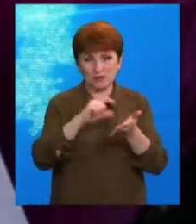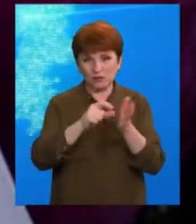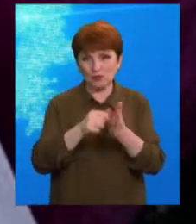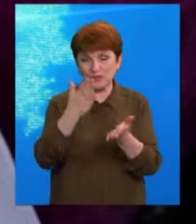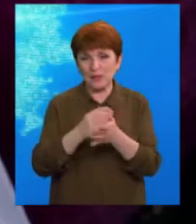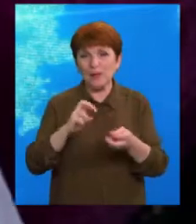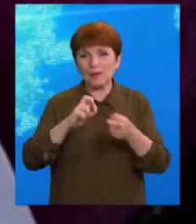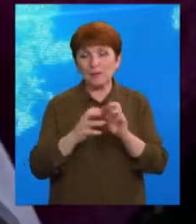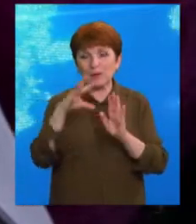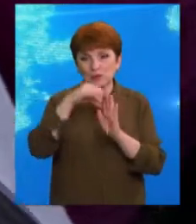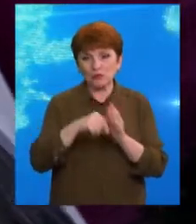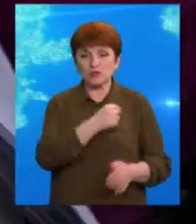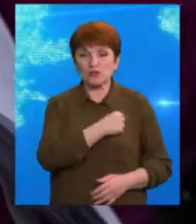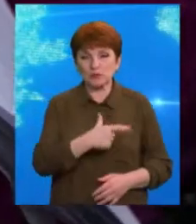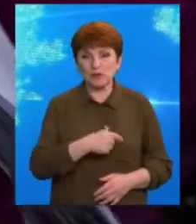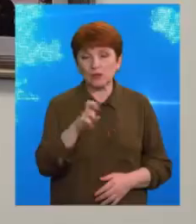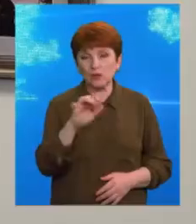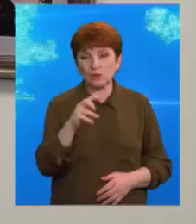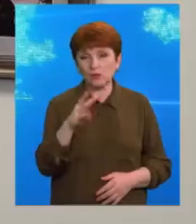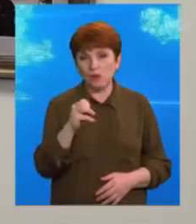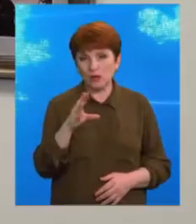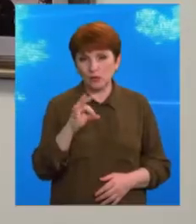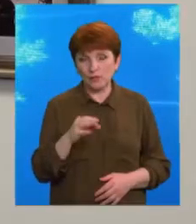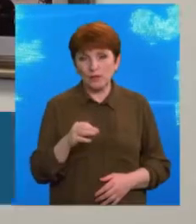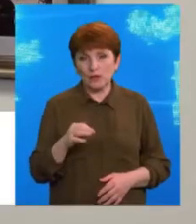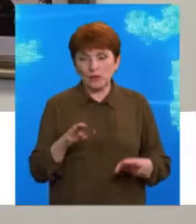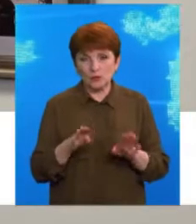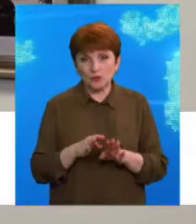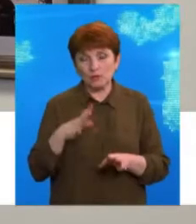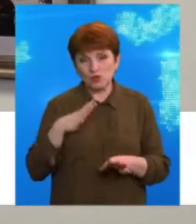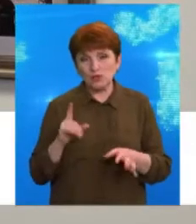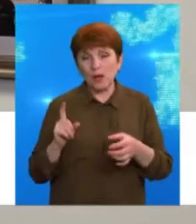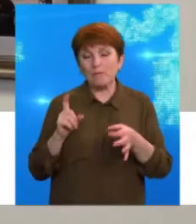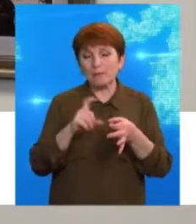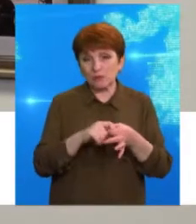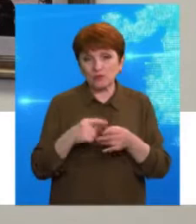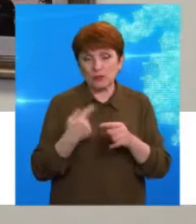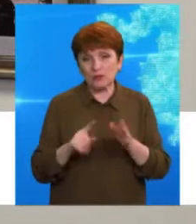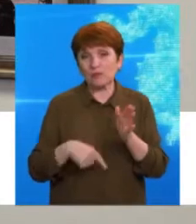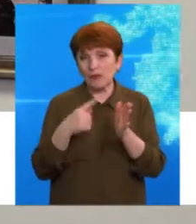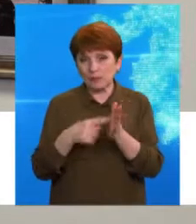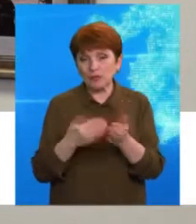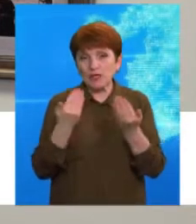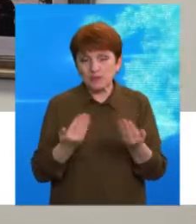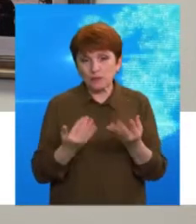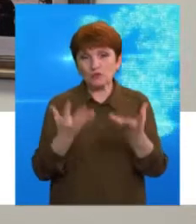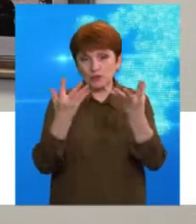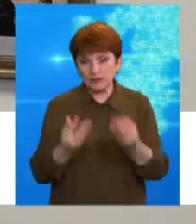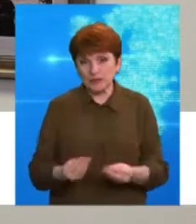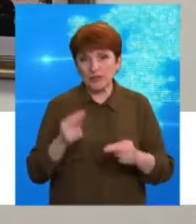проблеме подключился депутат Госдумы Владимир Бурматов. Удалось нам подключить полицию к этому. И на сегодняшний день